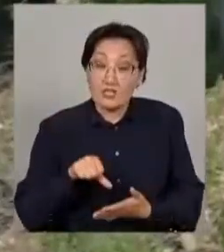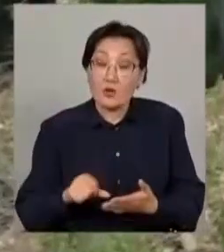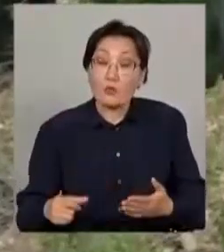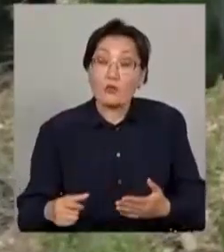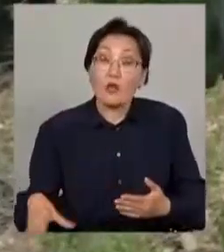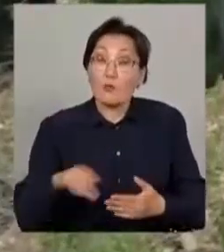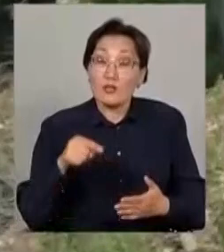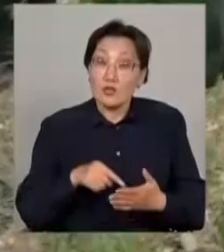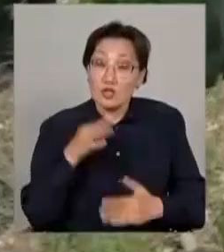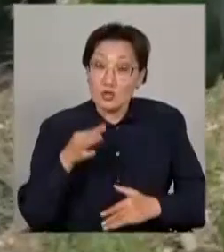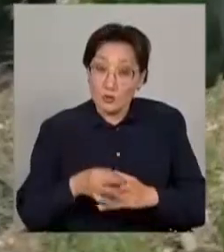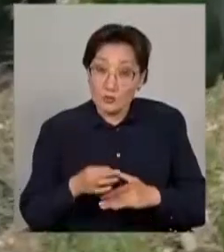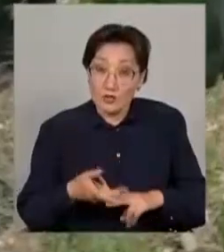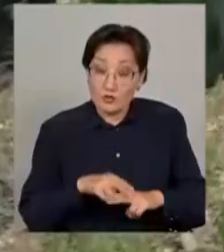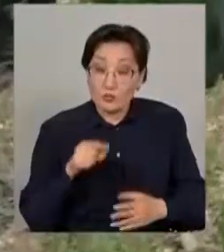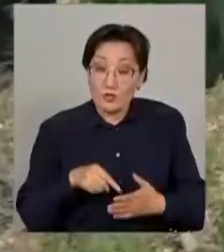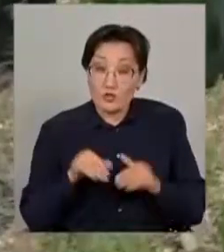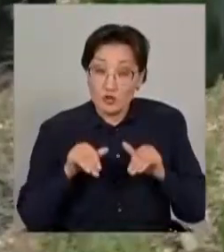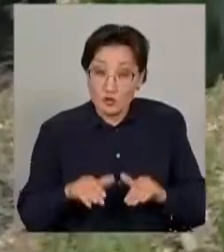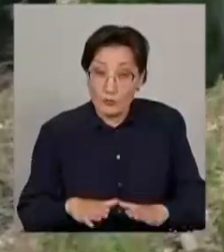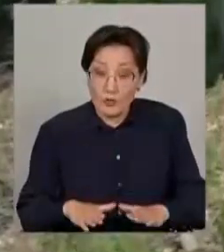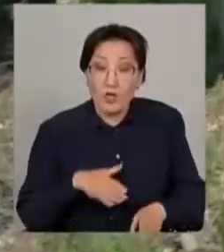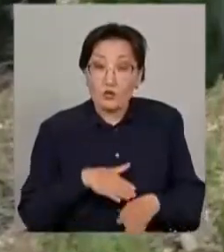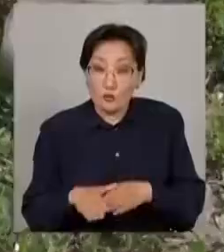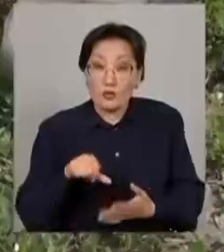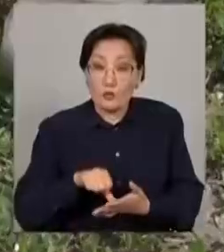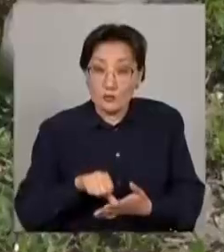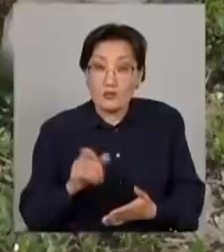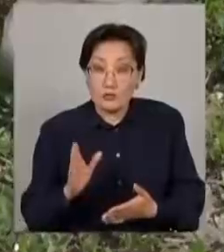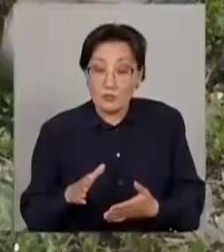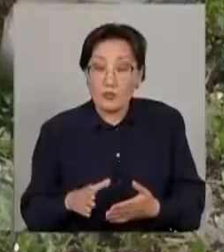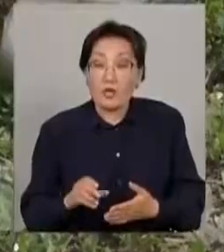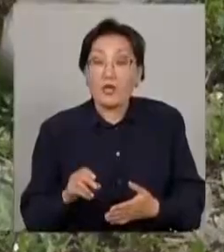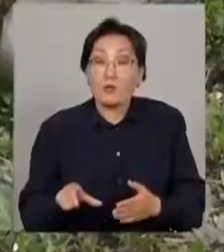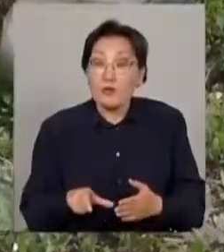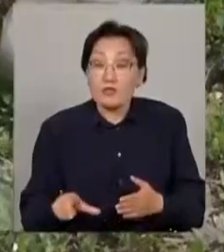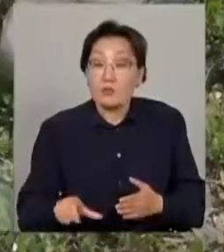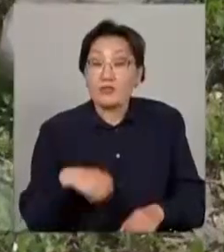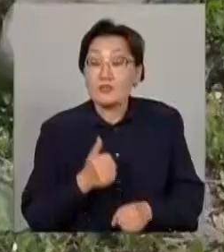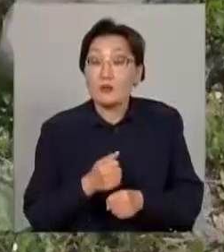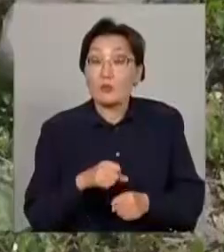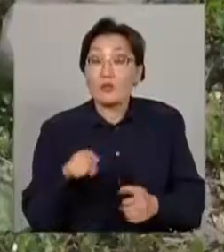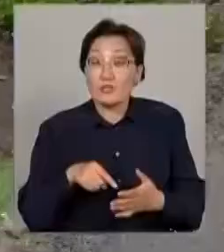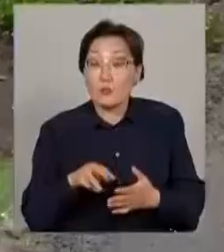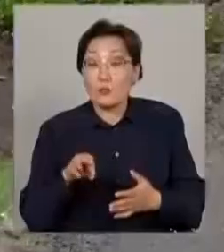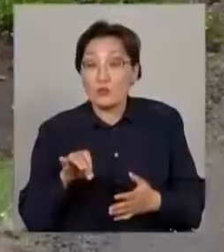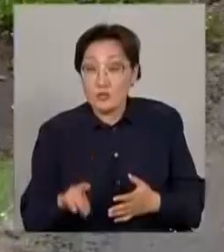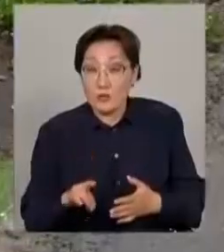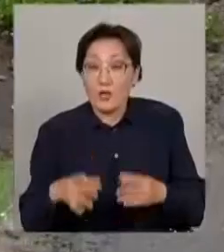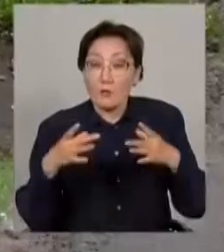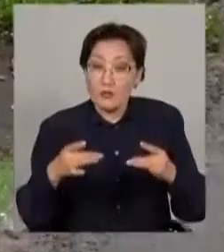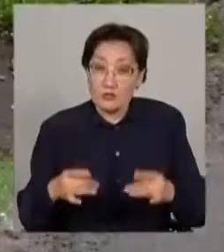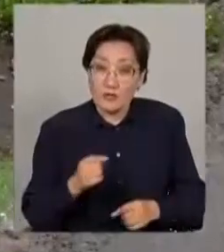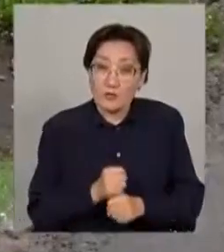барлық сұрақтарға жауап беріп, осы сұрақтарды шешуге толықтай атсалысады. Қарғалы өзен арнасының басты мәселесі қоқыс. Пластиктен